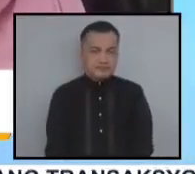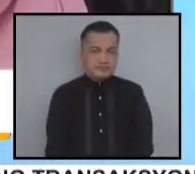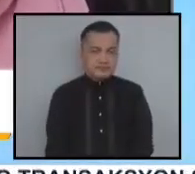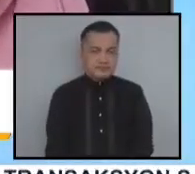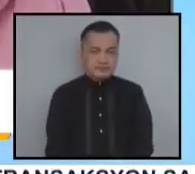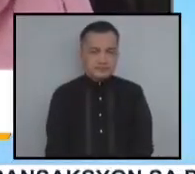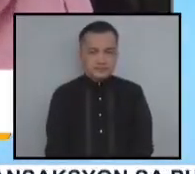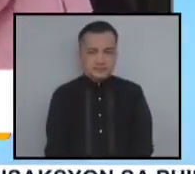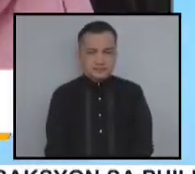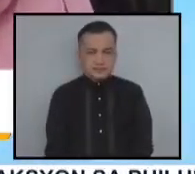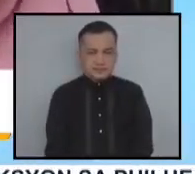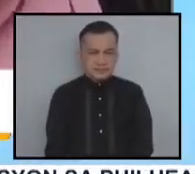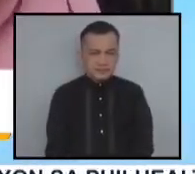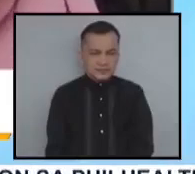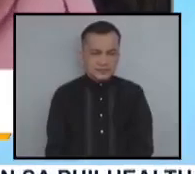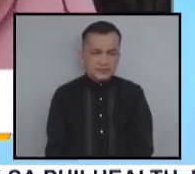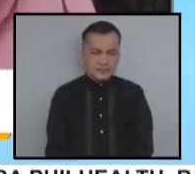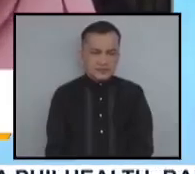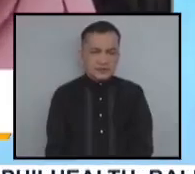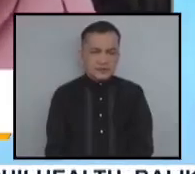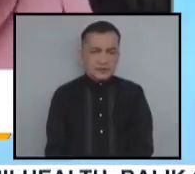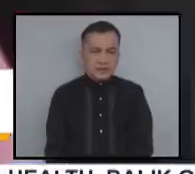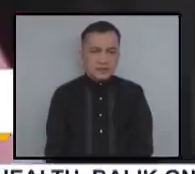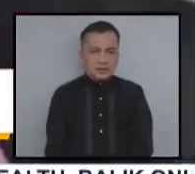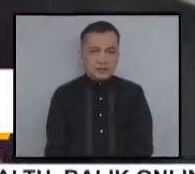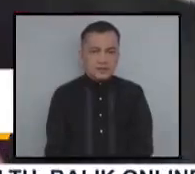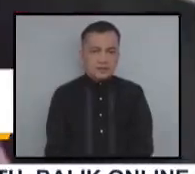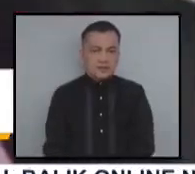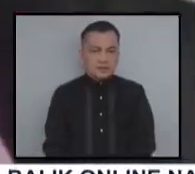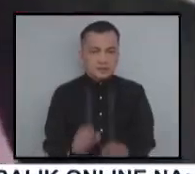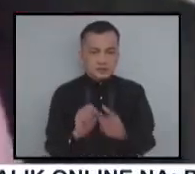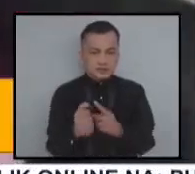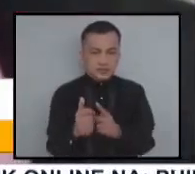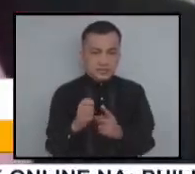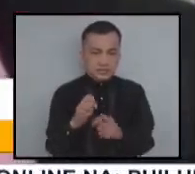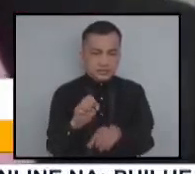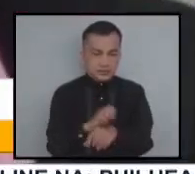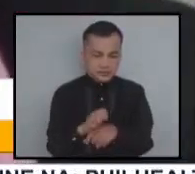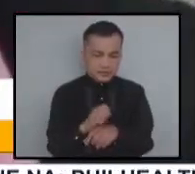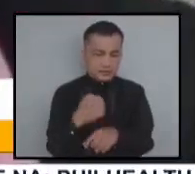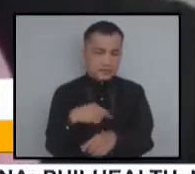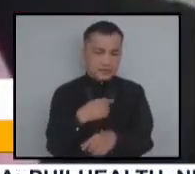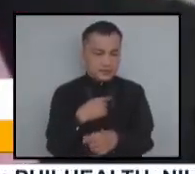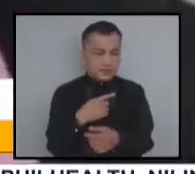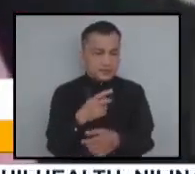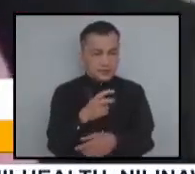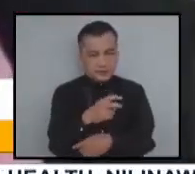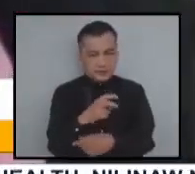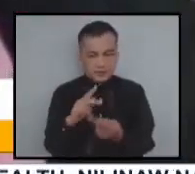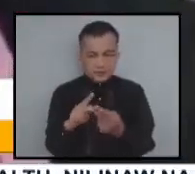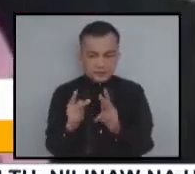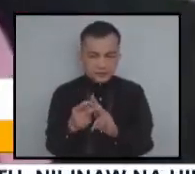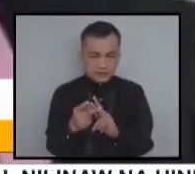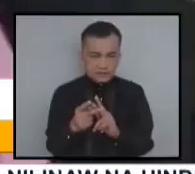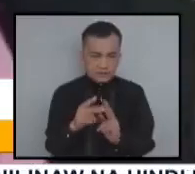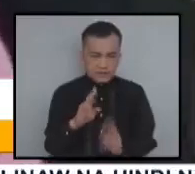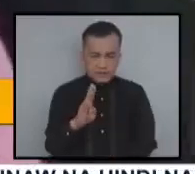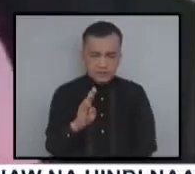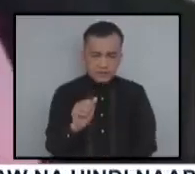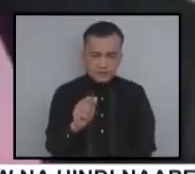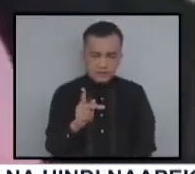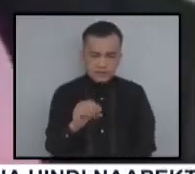Opo, ma'am. Bali, nag-start po kami, ang social enterprise namin started as bilang bakwit, ano.